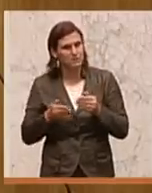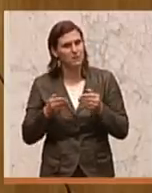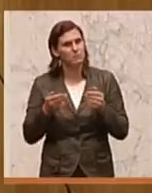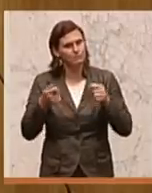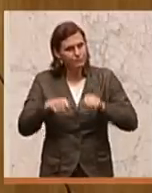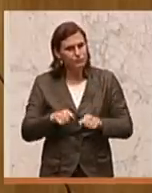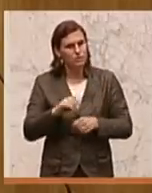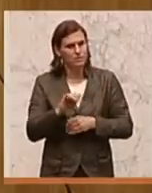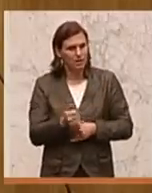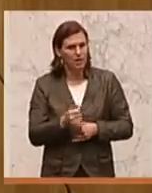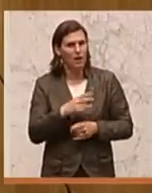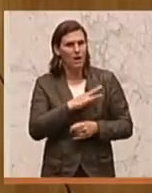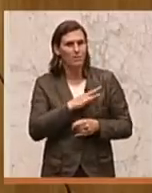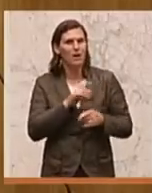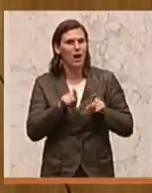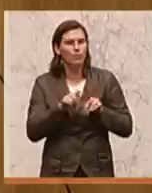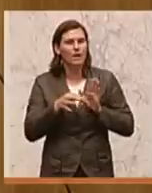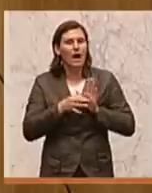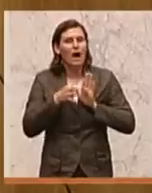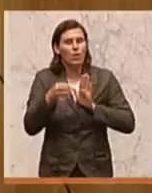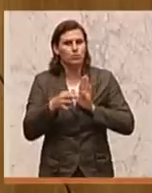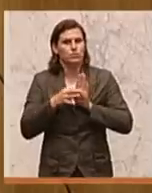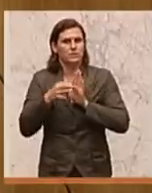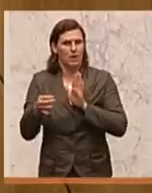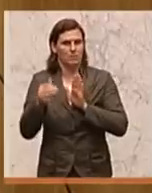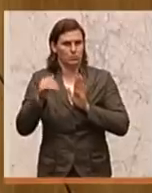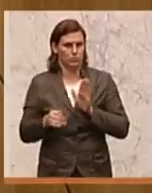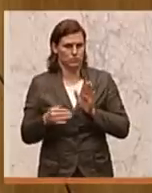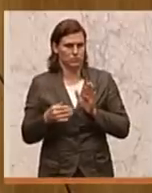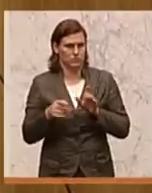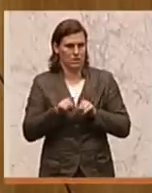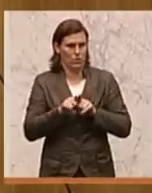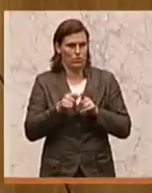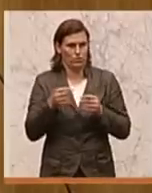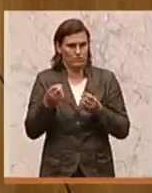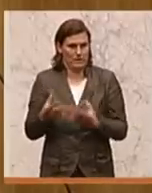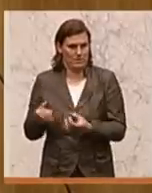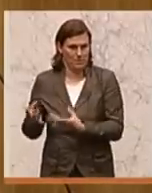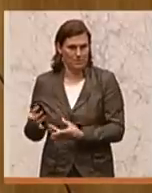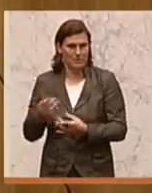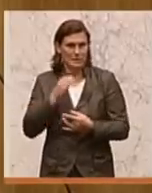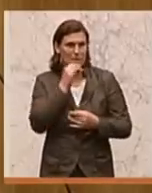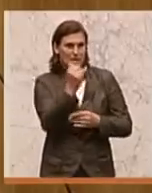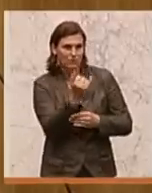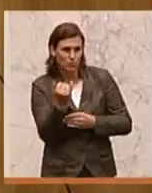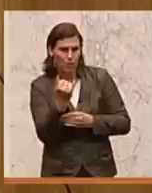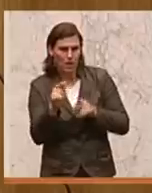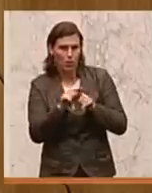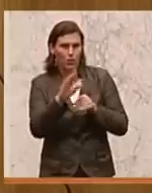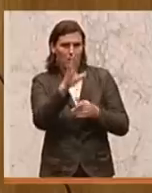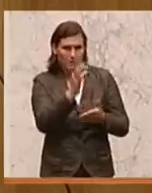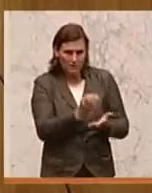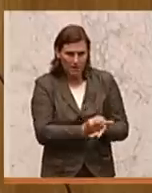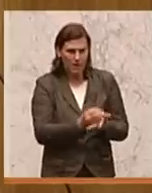hiervon gewichtige Ausnahmen vorgesehen. Solche betreffen nicht nur grundlegende Rechte von Individuen und Minderheiten, sondern eben auch